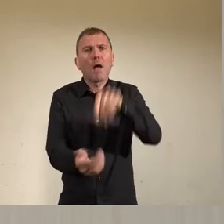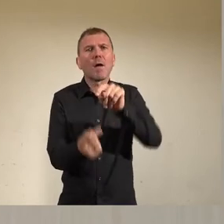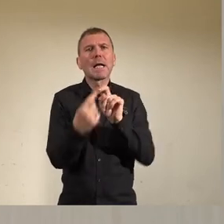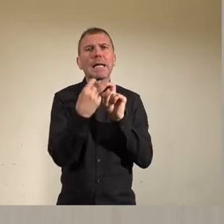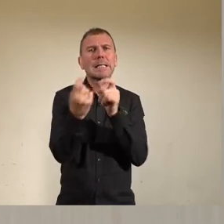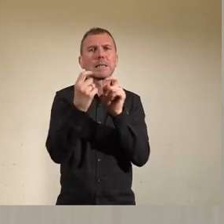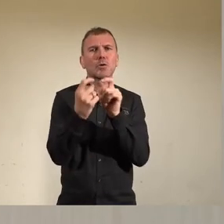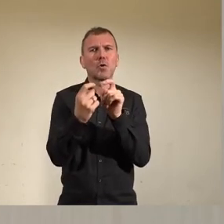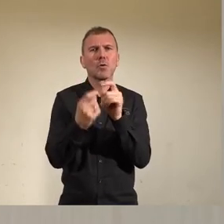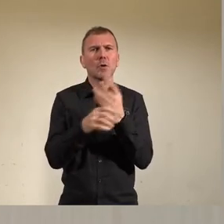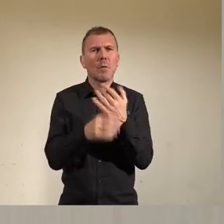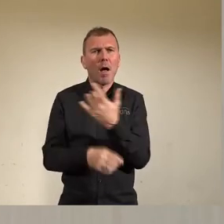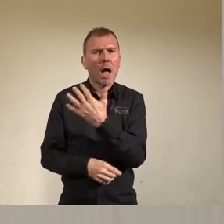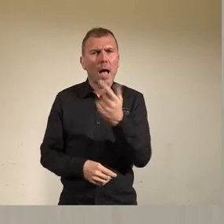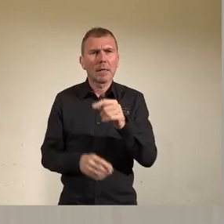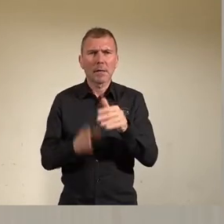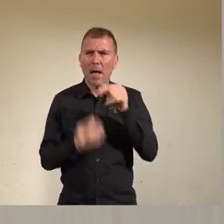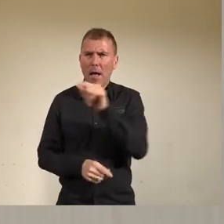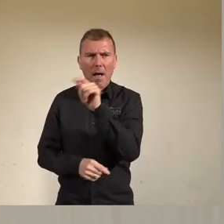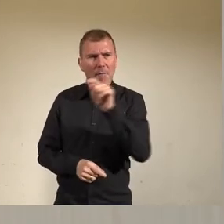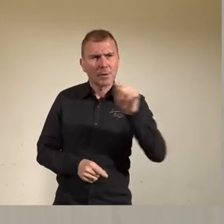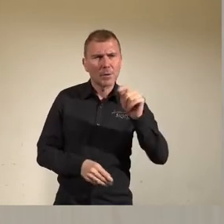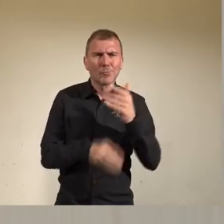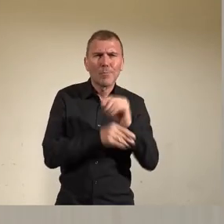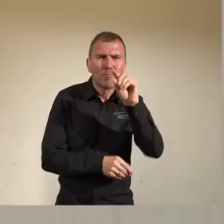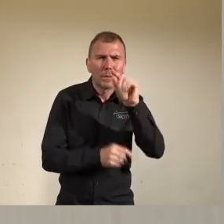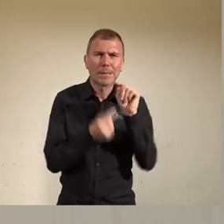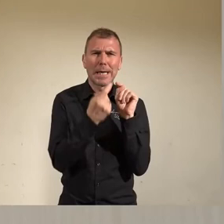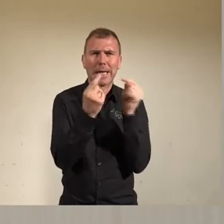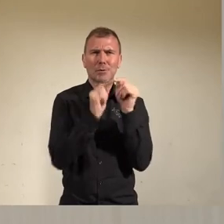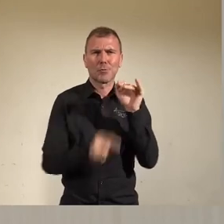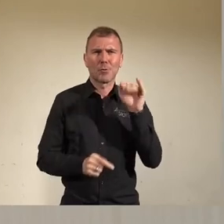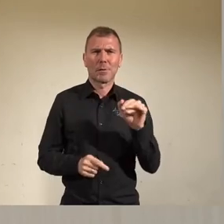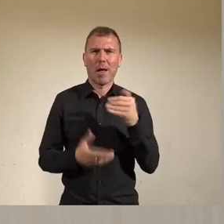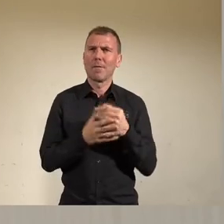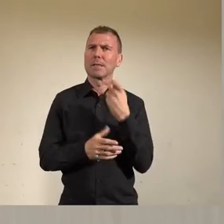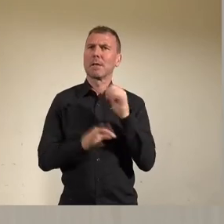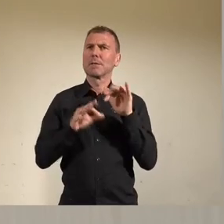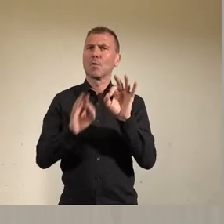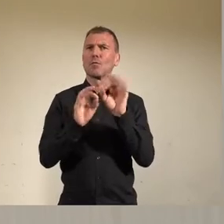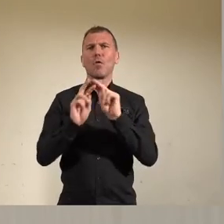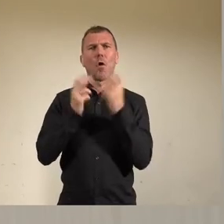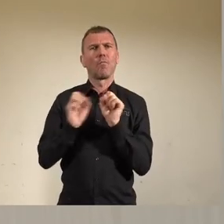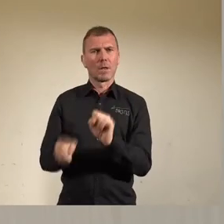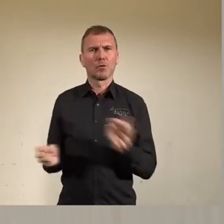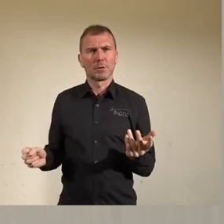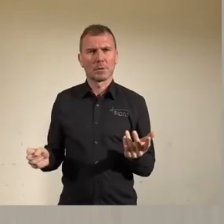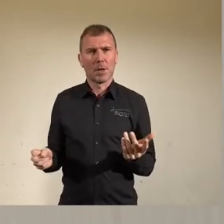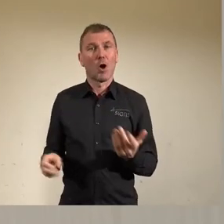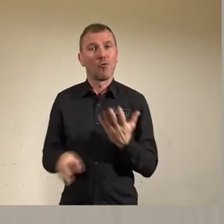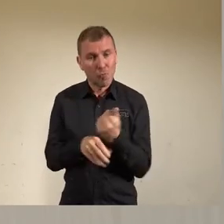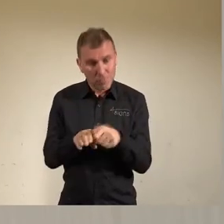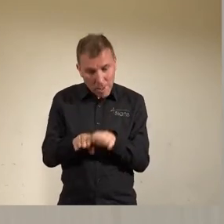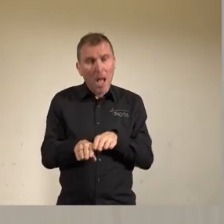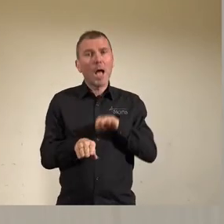Antrag zumindest in einigen Fraktionen zumindest für ein bisschen Diskussion gesorgt hat. So, da ist schon mal viel erreicht. Und